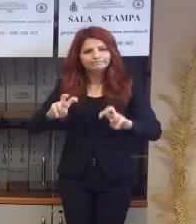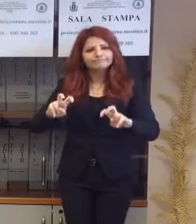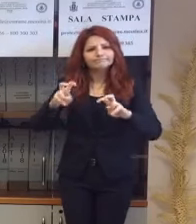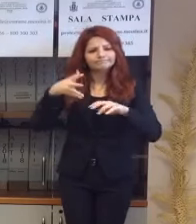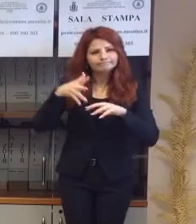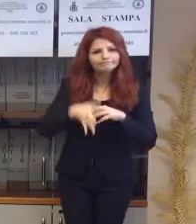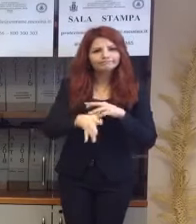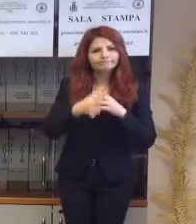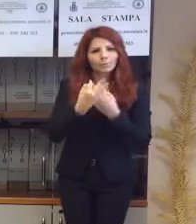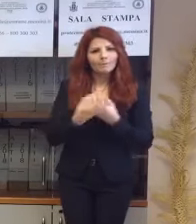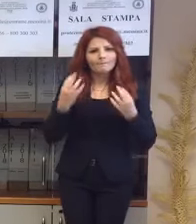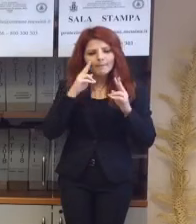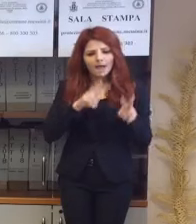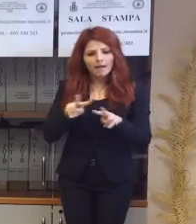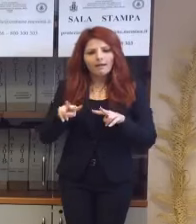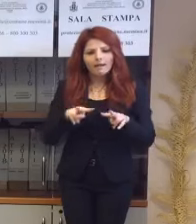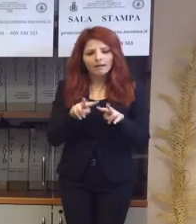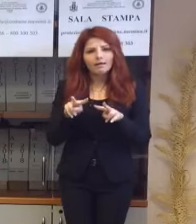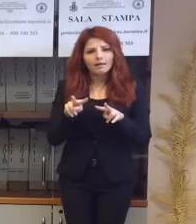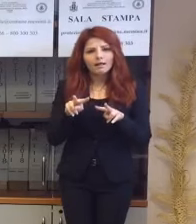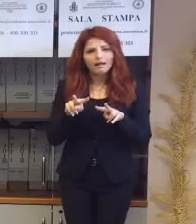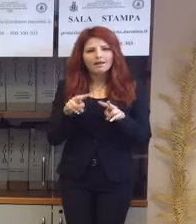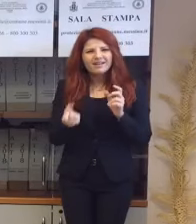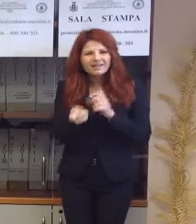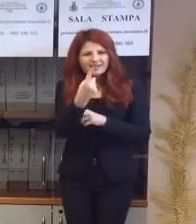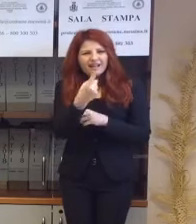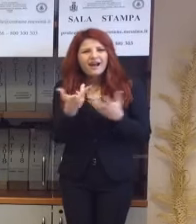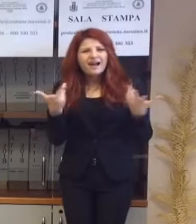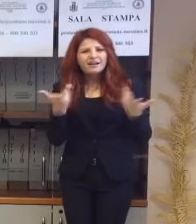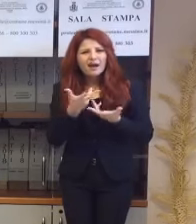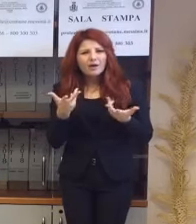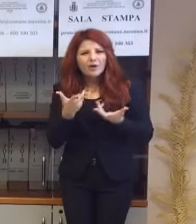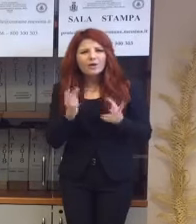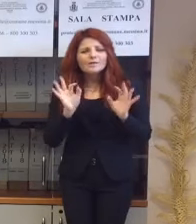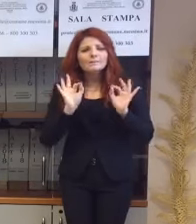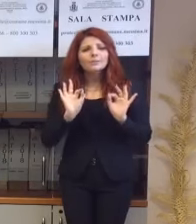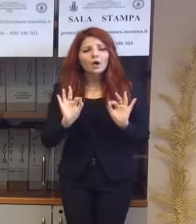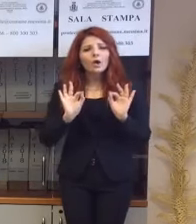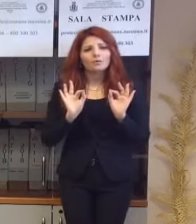riguardante la situazione degli immobili